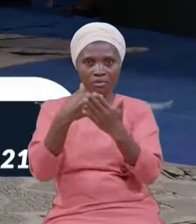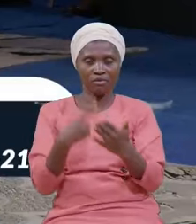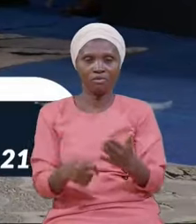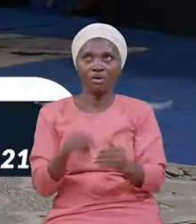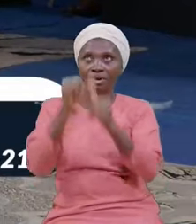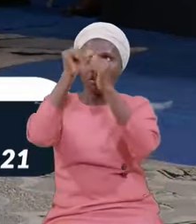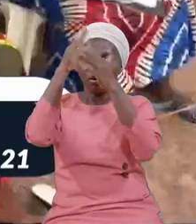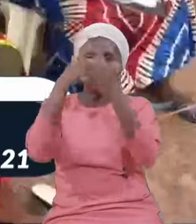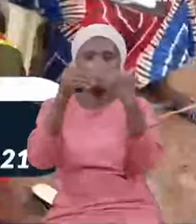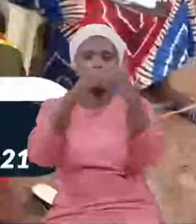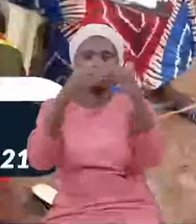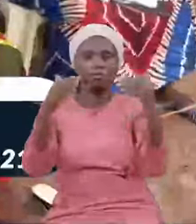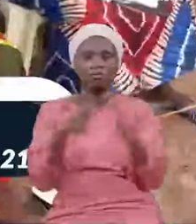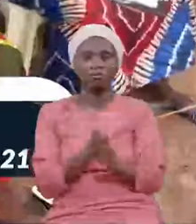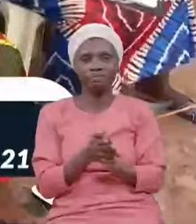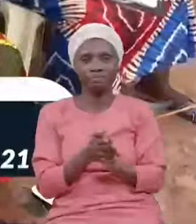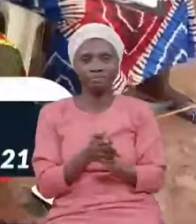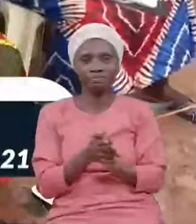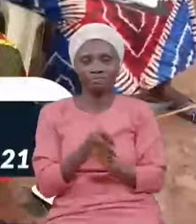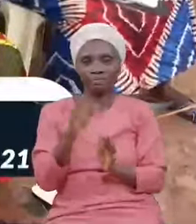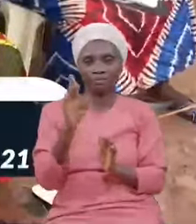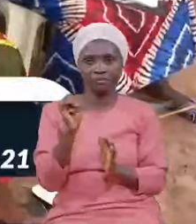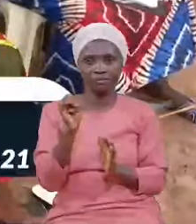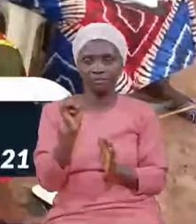devant le Père Céleste.